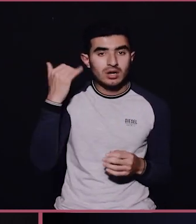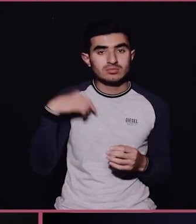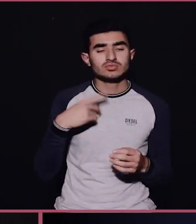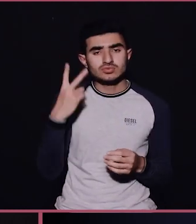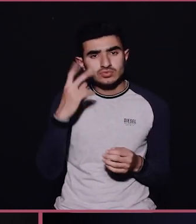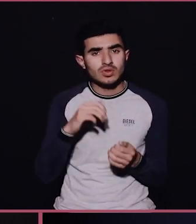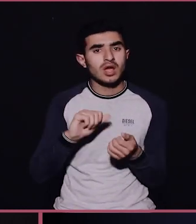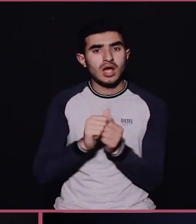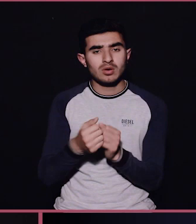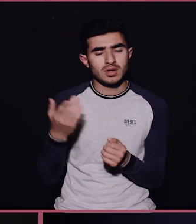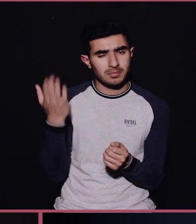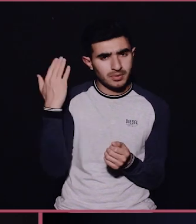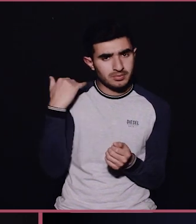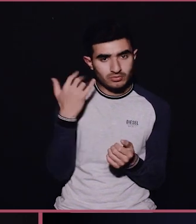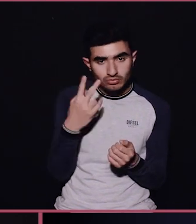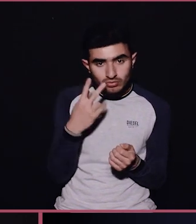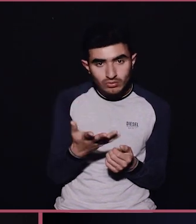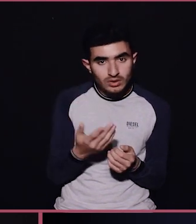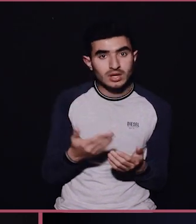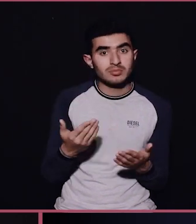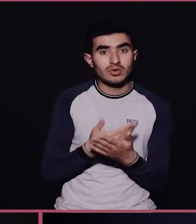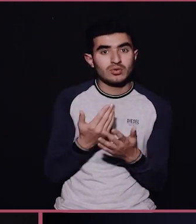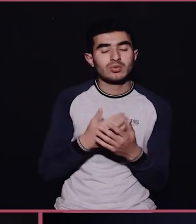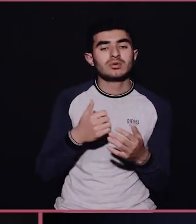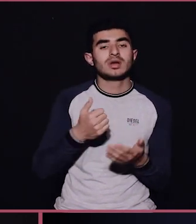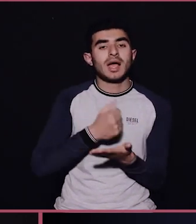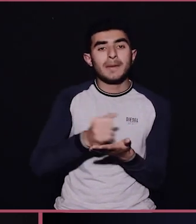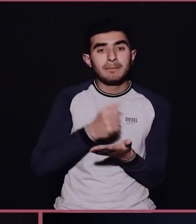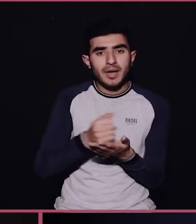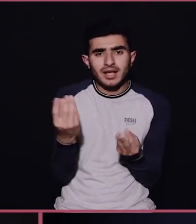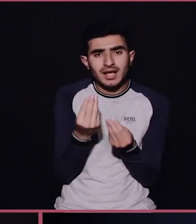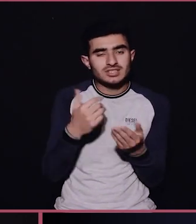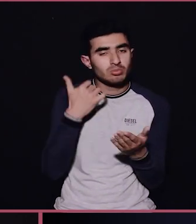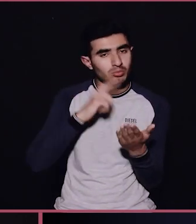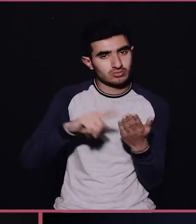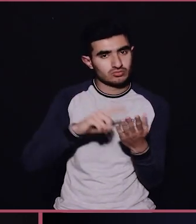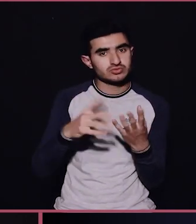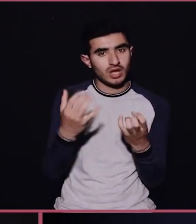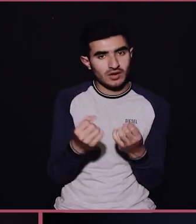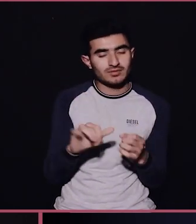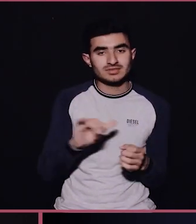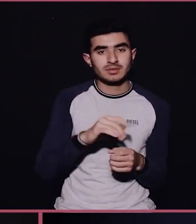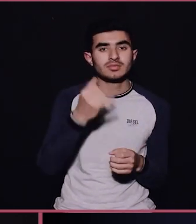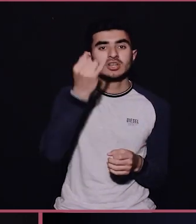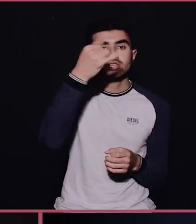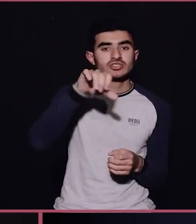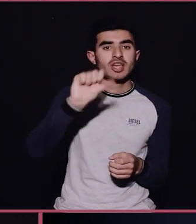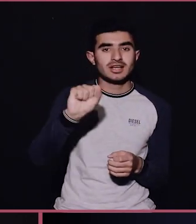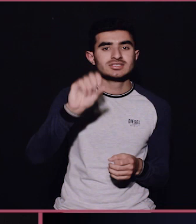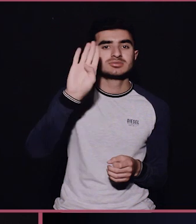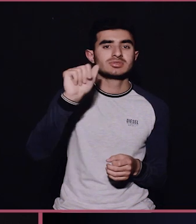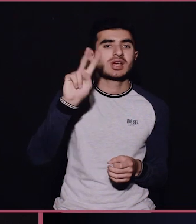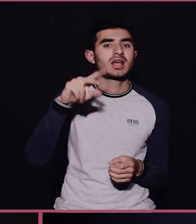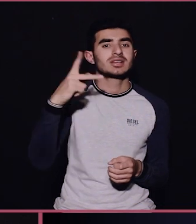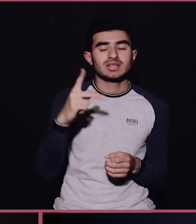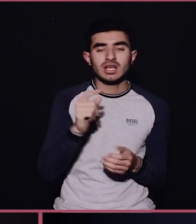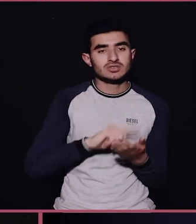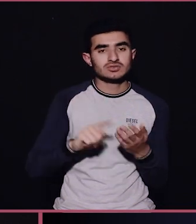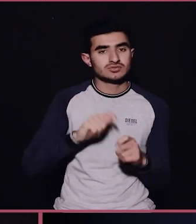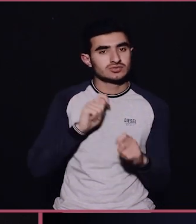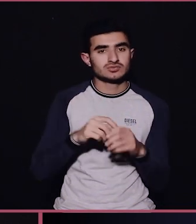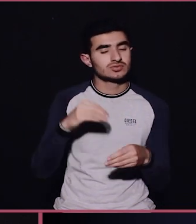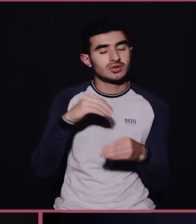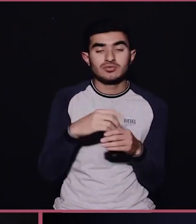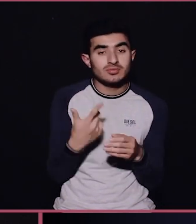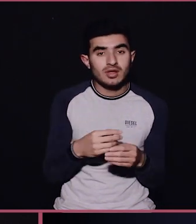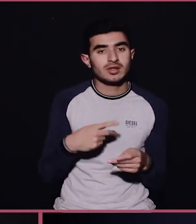بات کرتے ہیں تو آپ کے ڈیجیٹل بینکنگ سلوشنز ڈیولپ ہو رہے ہیں، بلکہ ایکسٹریملی ریسنٹلی تو ایک بہت بڑا ہمارے سامنے ڈیجیٹل بینکنگ سلوشن سامنے ہے وچ از بیکڈ بائی JS